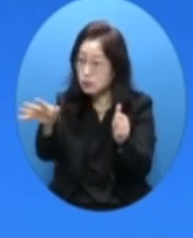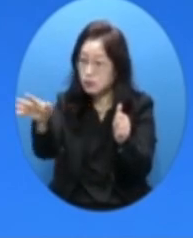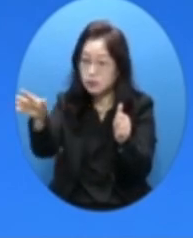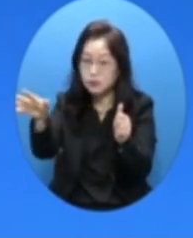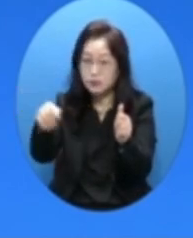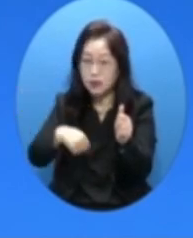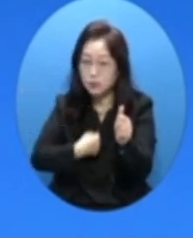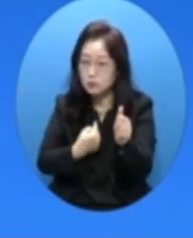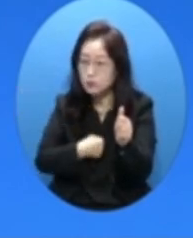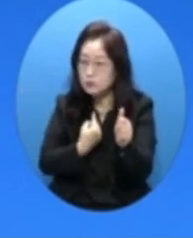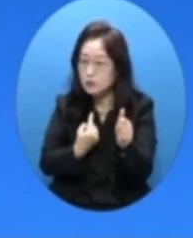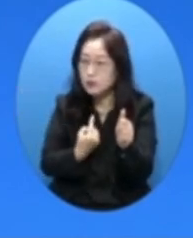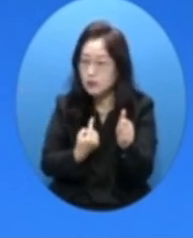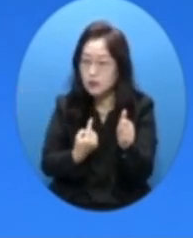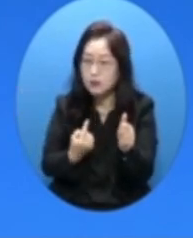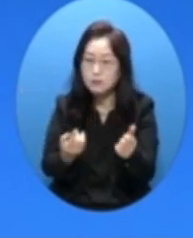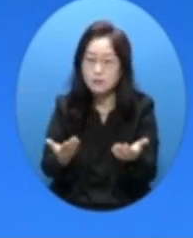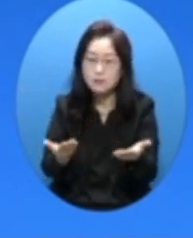외롭게 나를